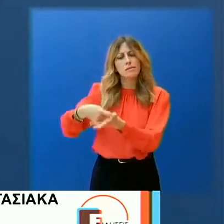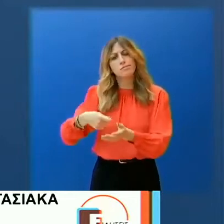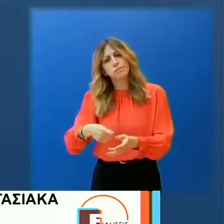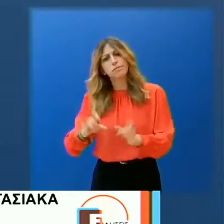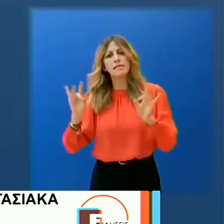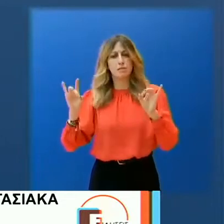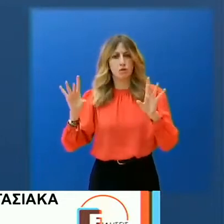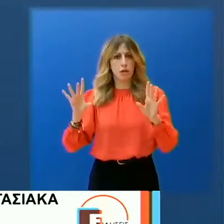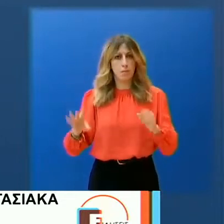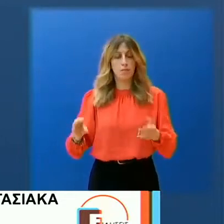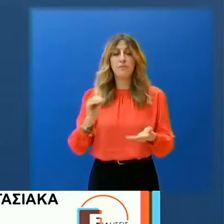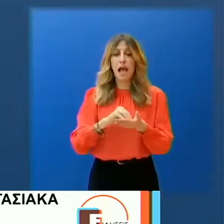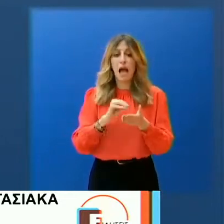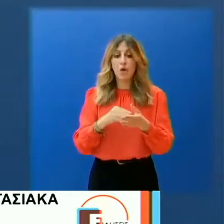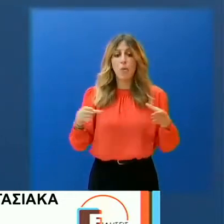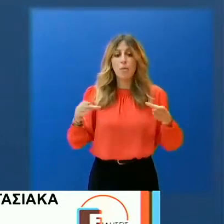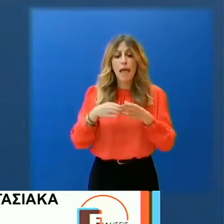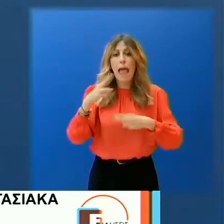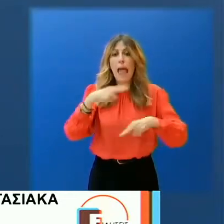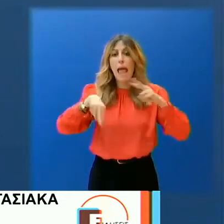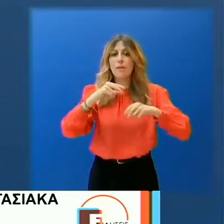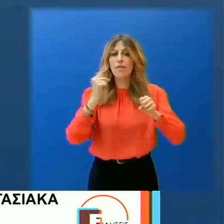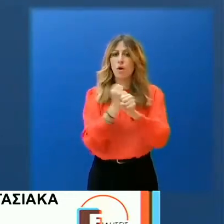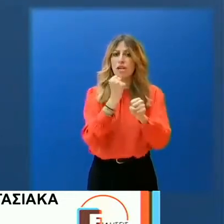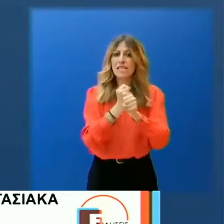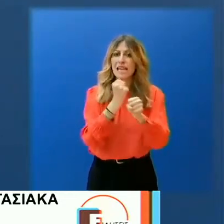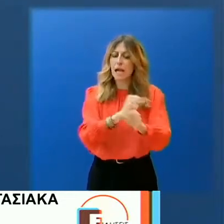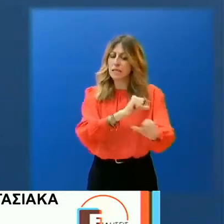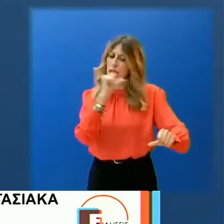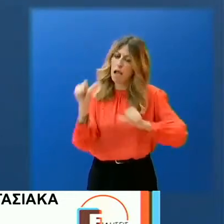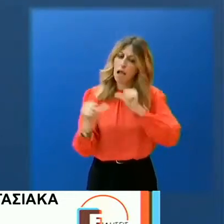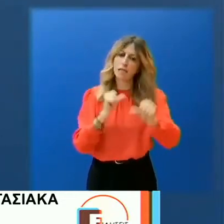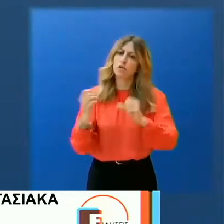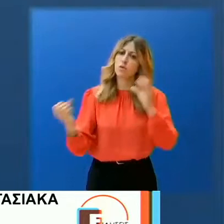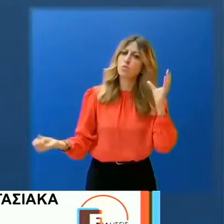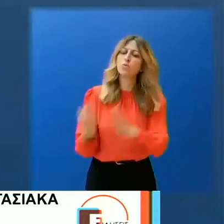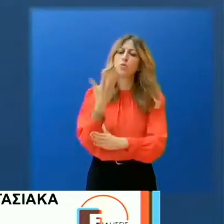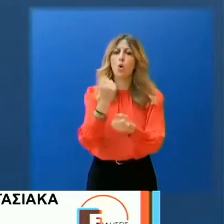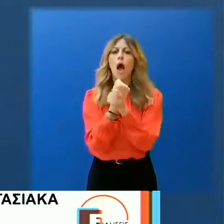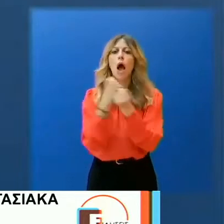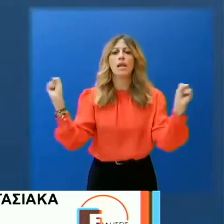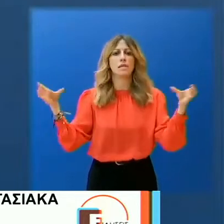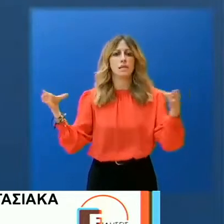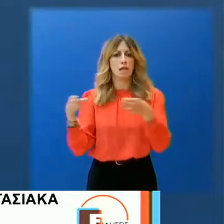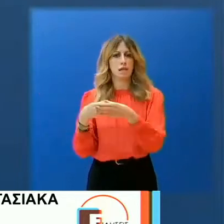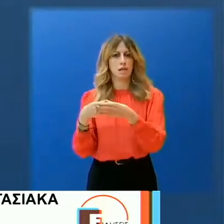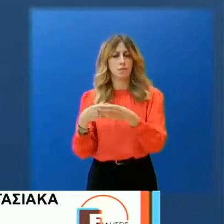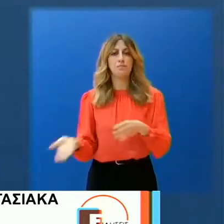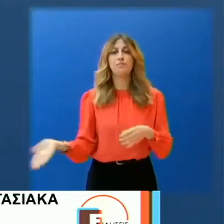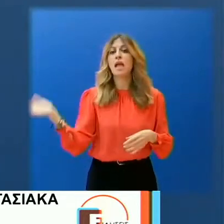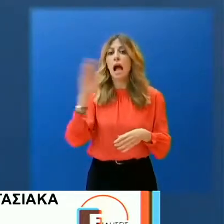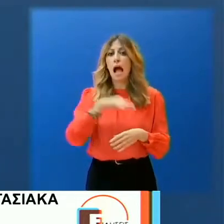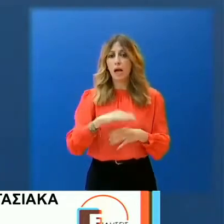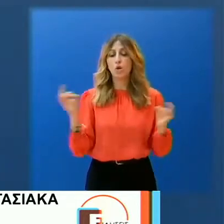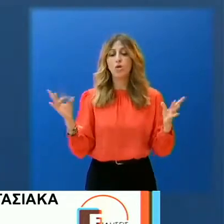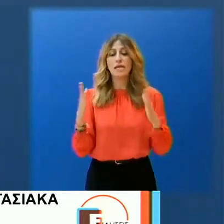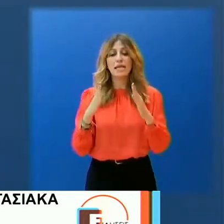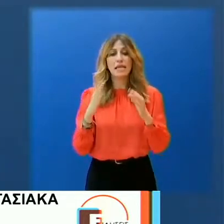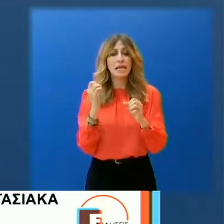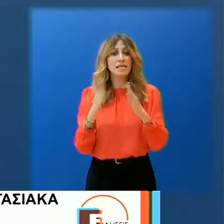αρχή. Θέσπιση κανόνων για την τηλεργασία και δικαιώματος αποσύνδεσης που επιτρέπει στον εργαζόμενο να